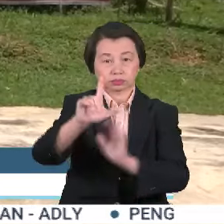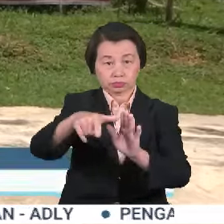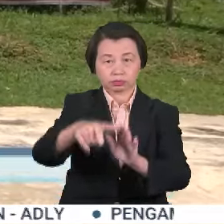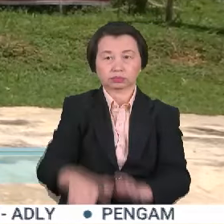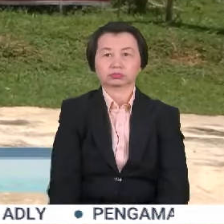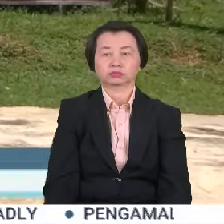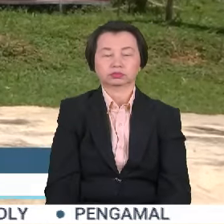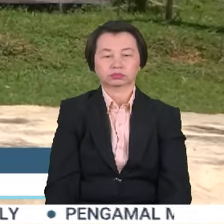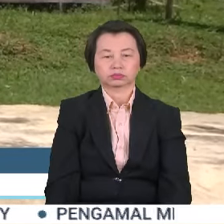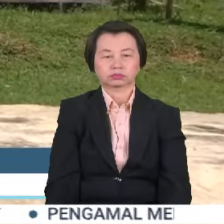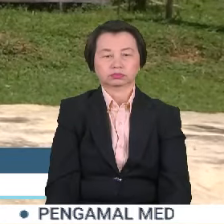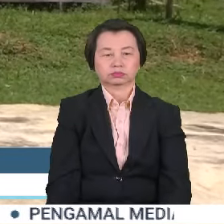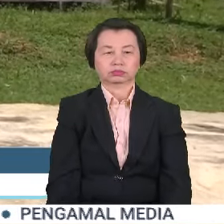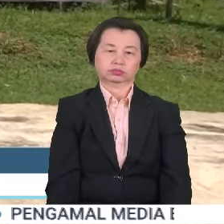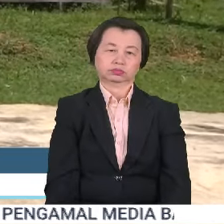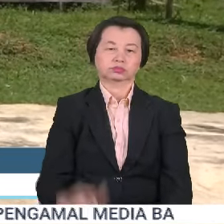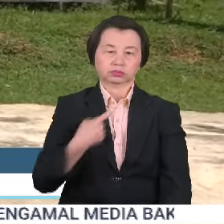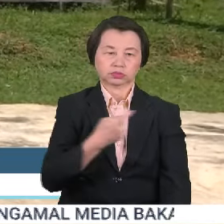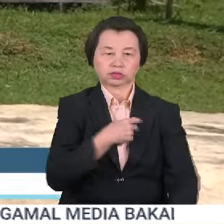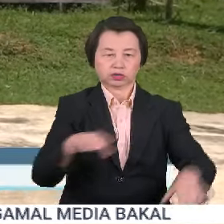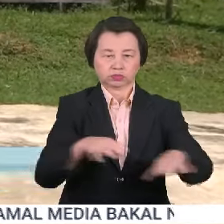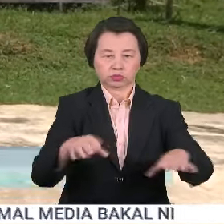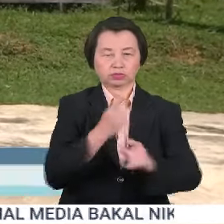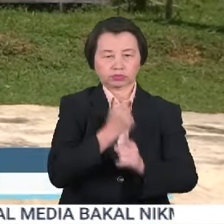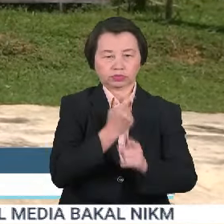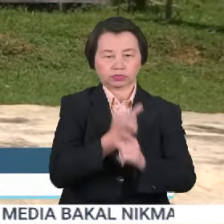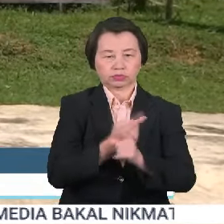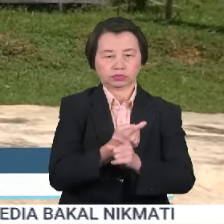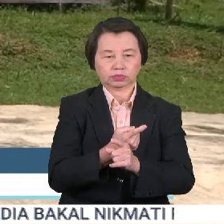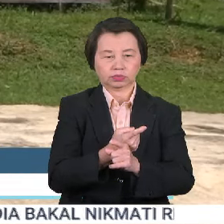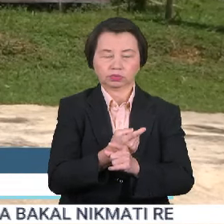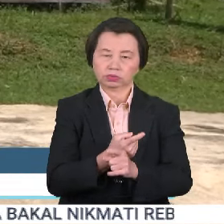2016 lagi kita buat dengan kita